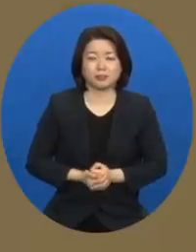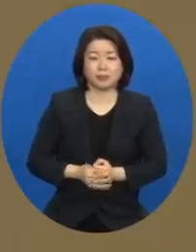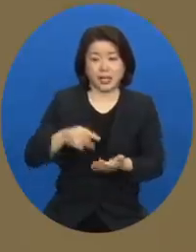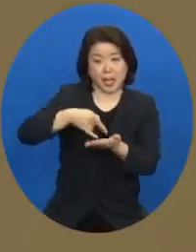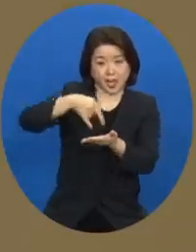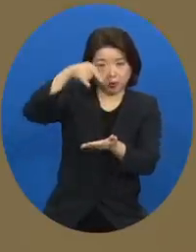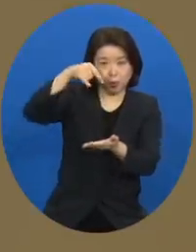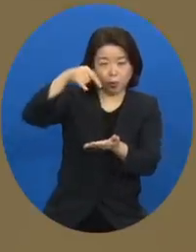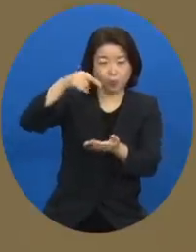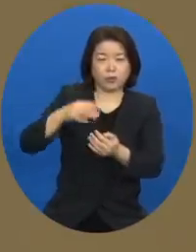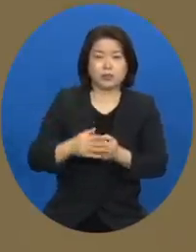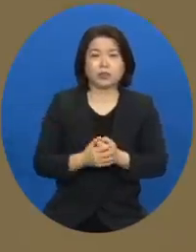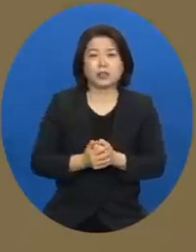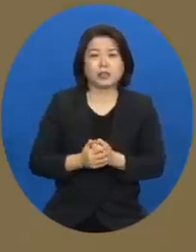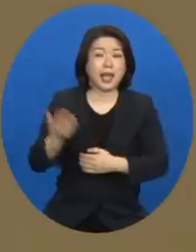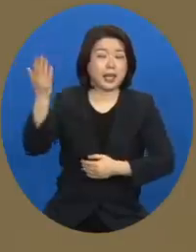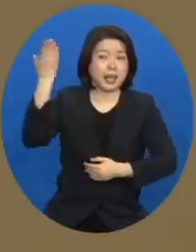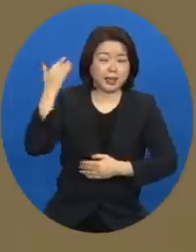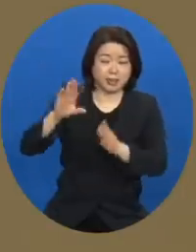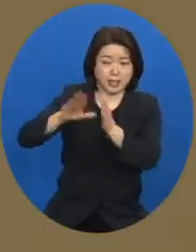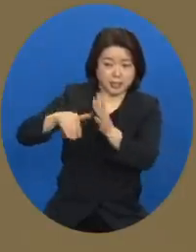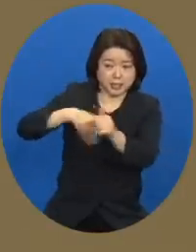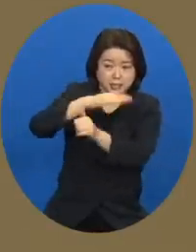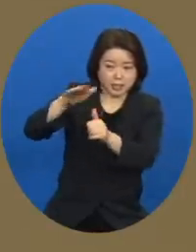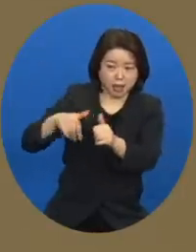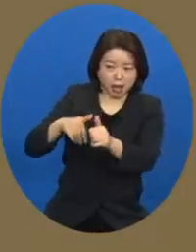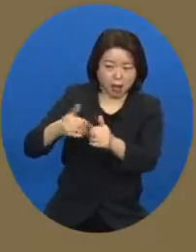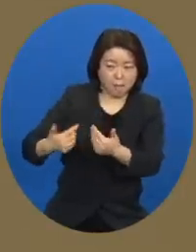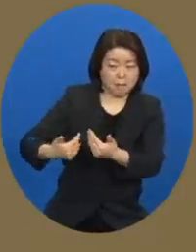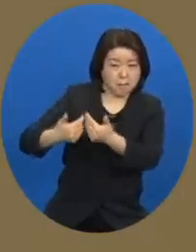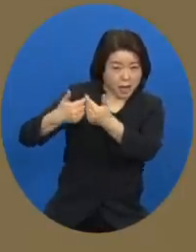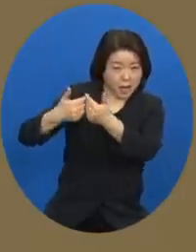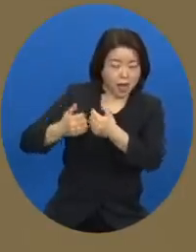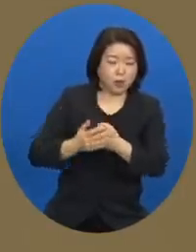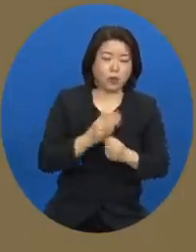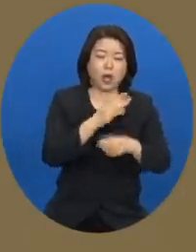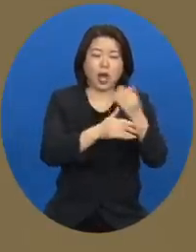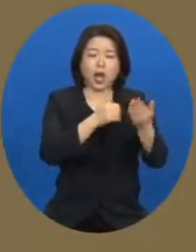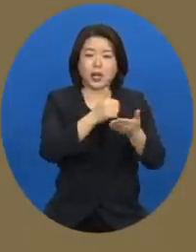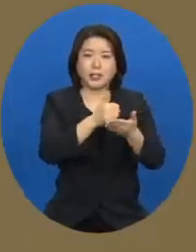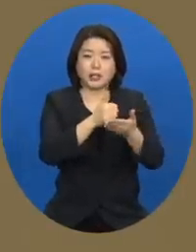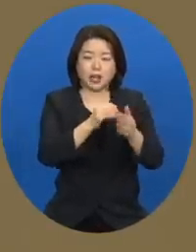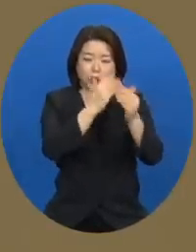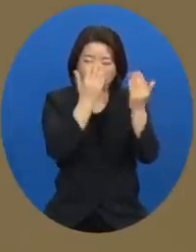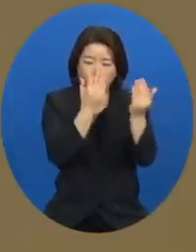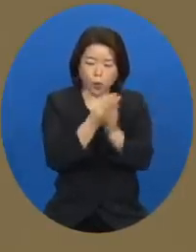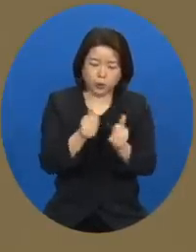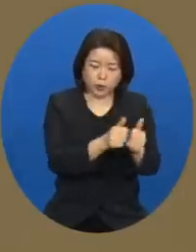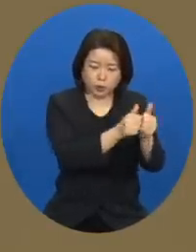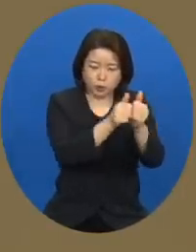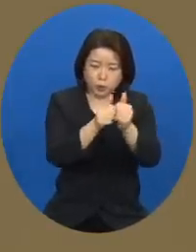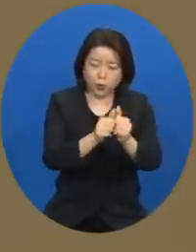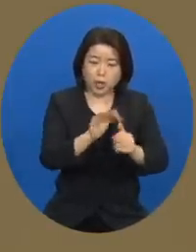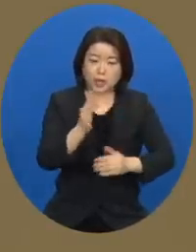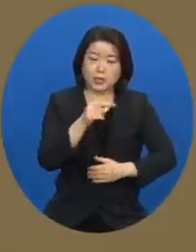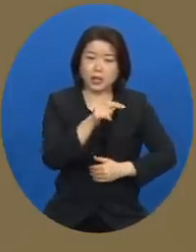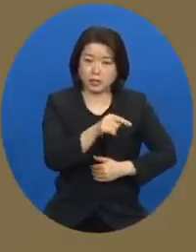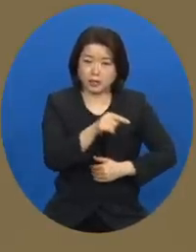에녹이 당시 시대 상황을 거스리고 그렇게 하나님과 온전히 동행하게 된